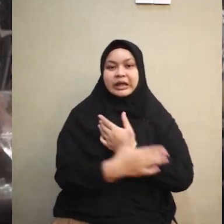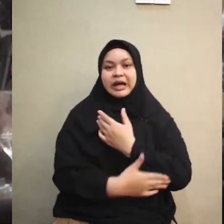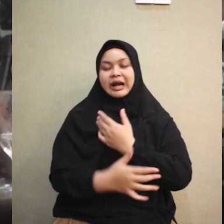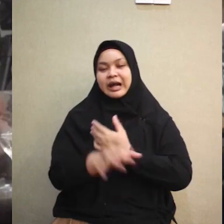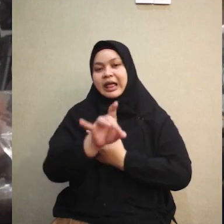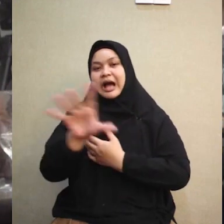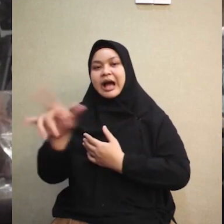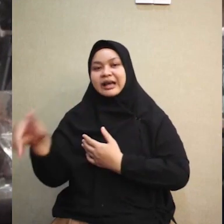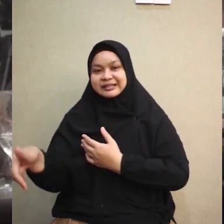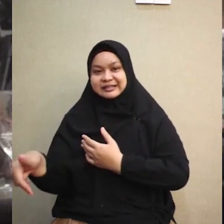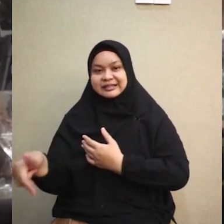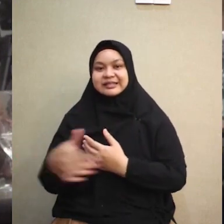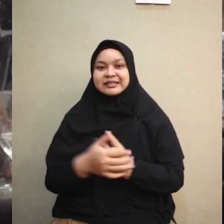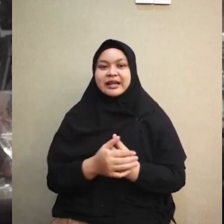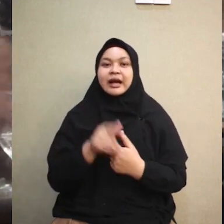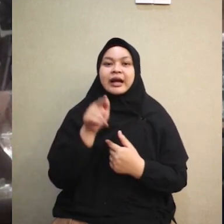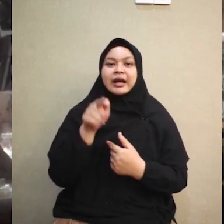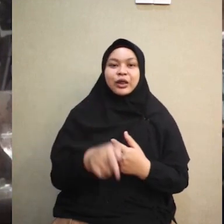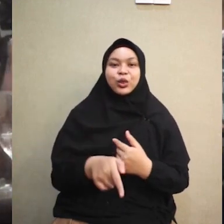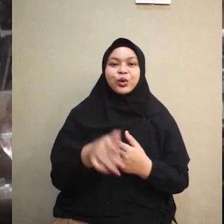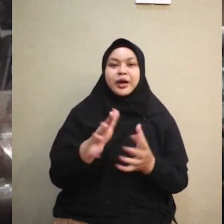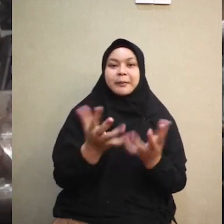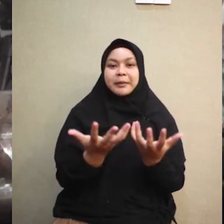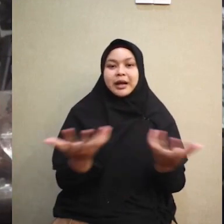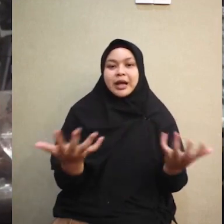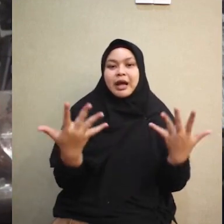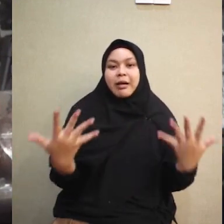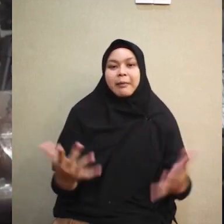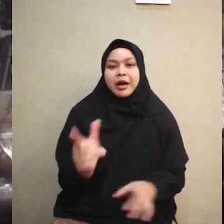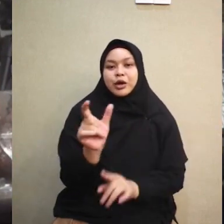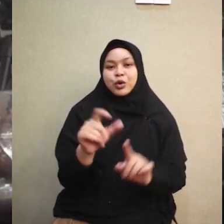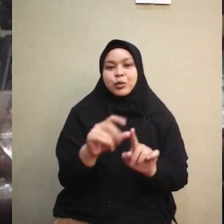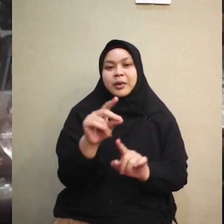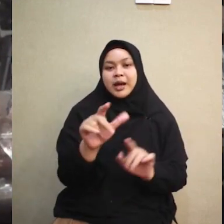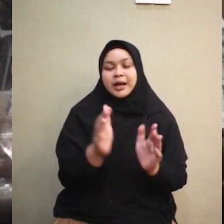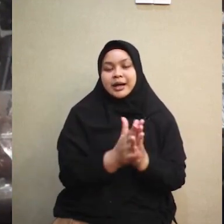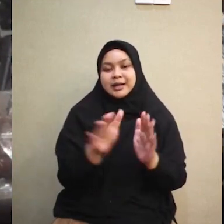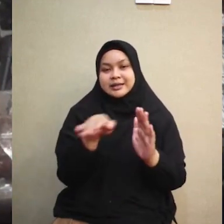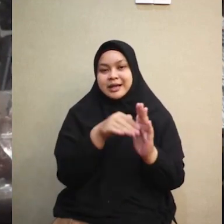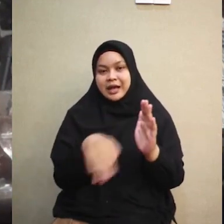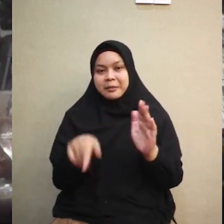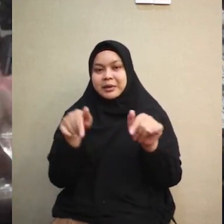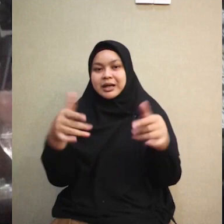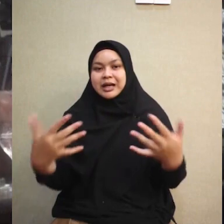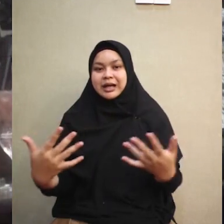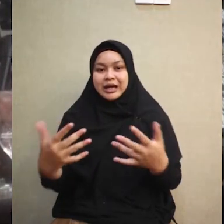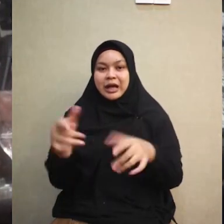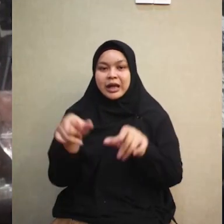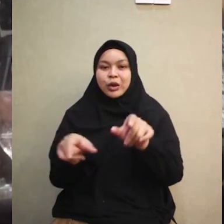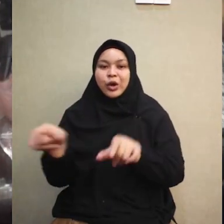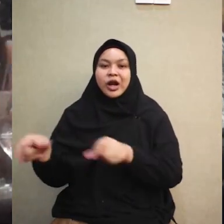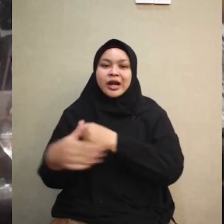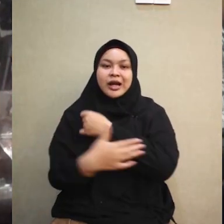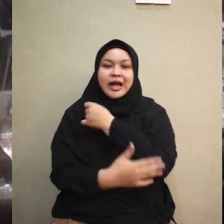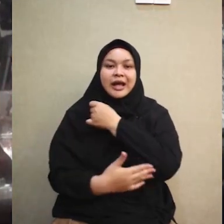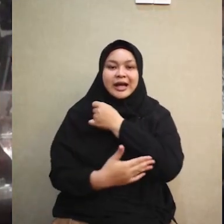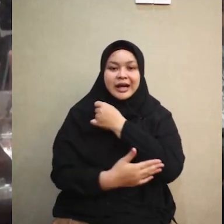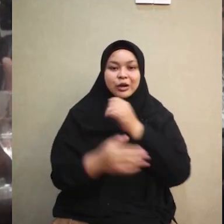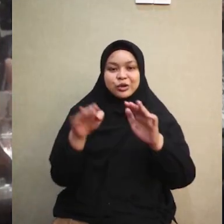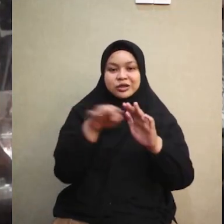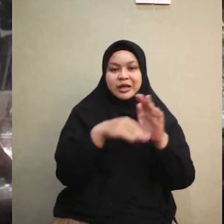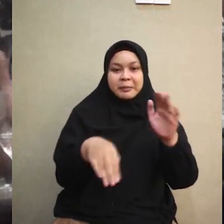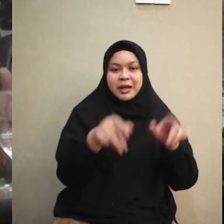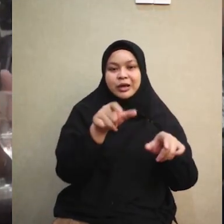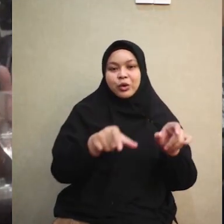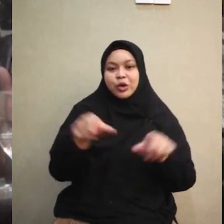kira-kira gitu itu yang yang bedanya memang upr dengan crvd kalau upr ini aktornya negara kalau crvd